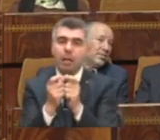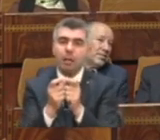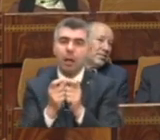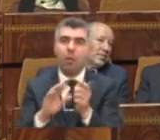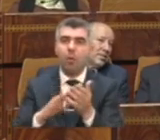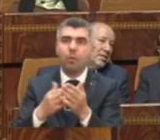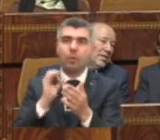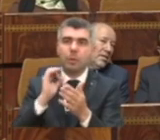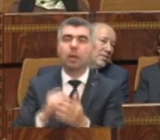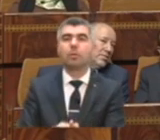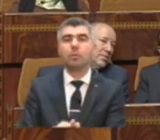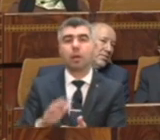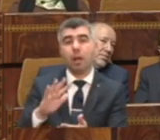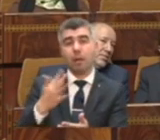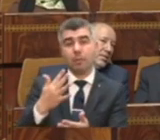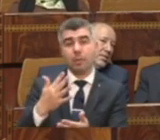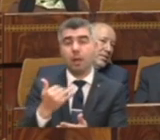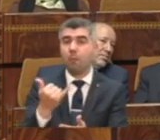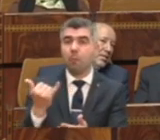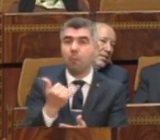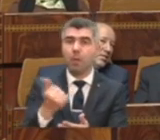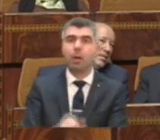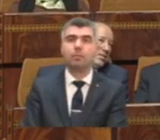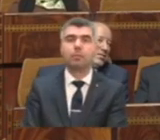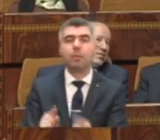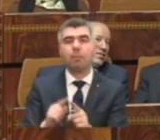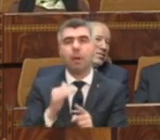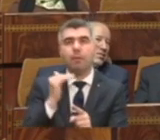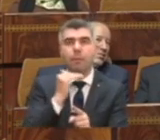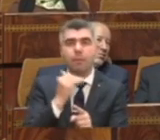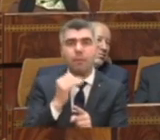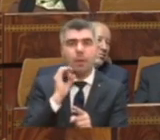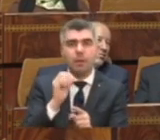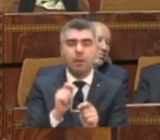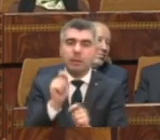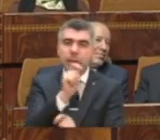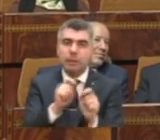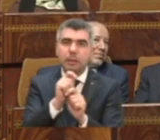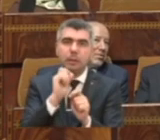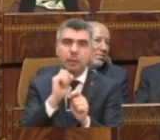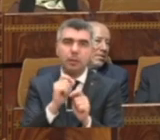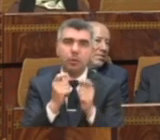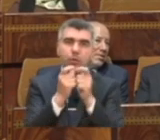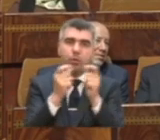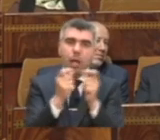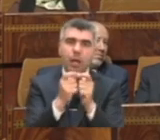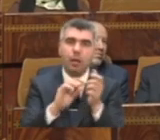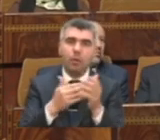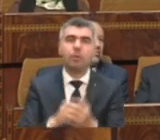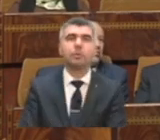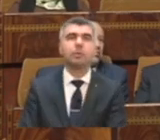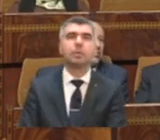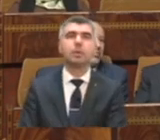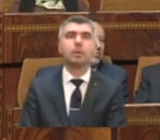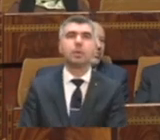والشركات. خامسا والأهم من ذلك كله هو الإسراف في تسوية الوضعية العقارية لمقاولة الصغرى المتوسطة من